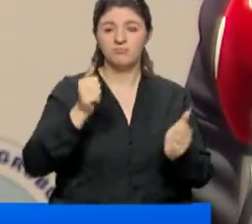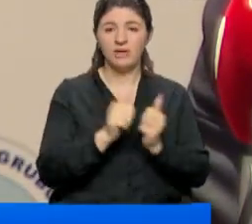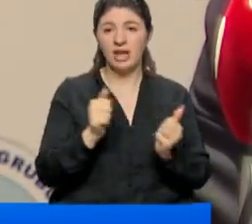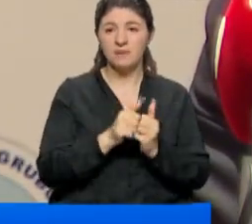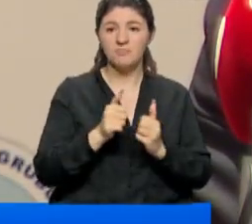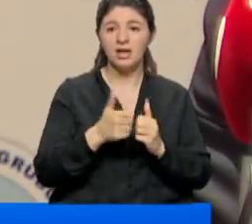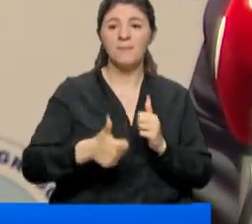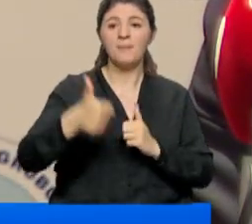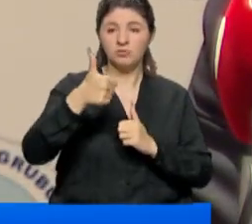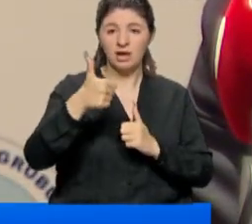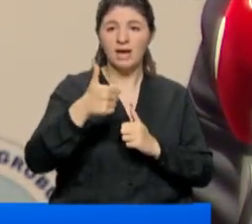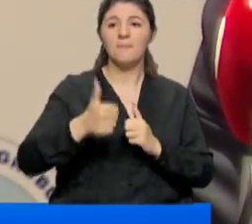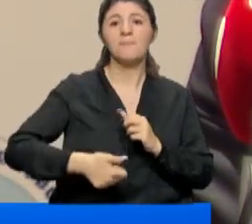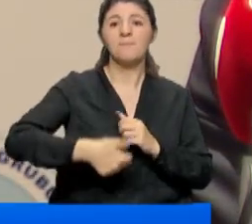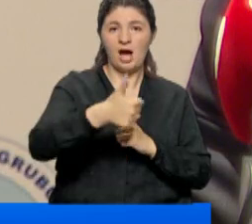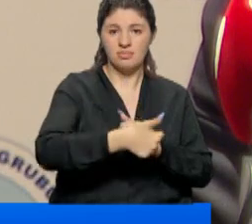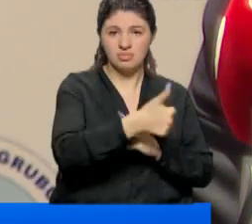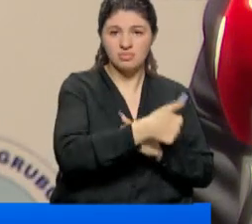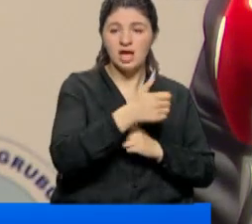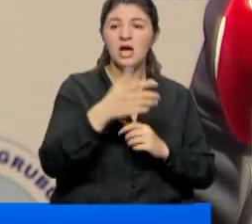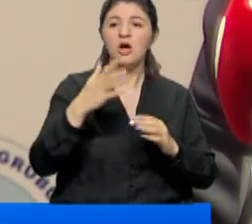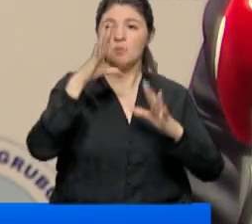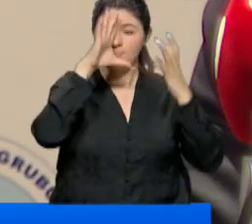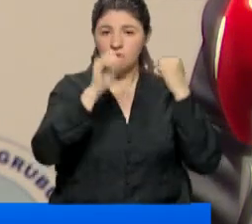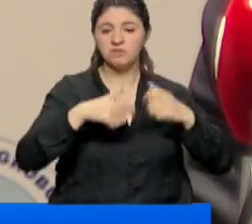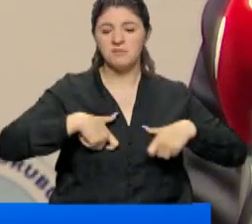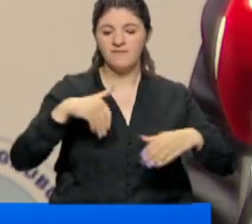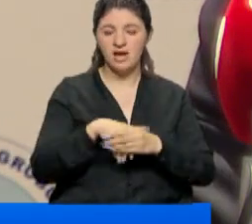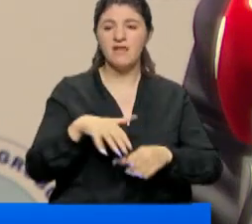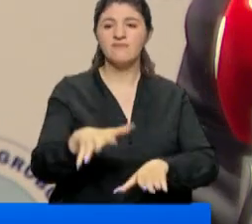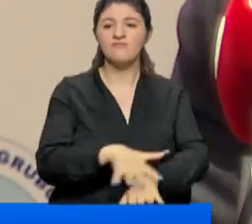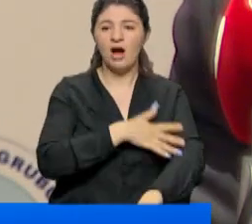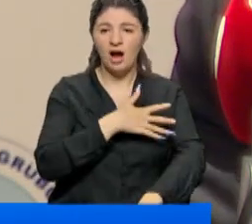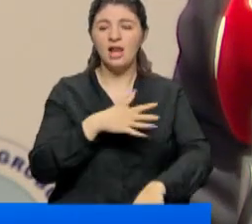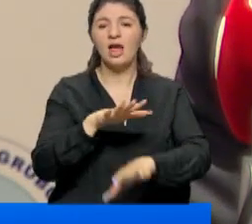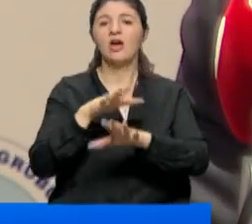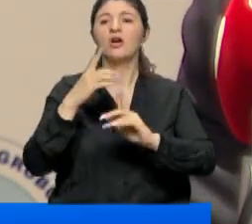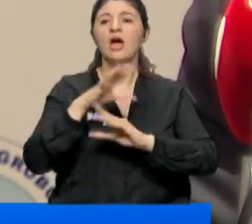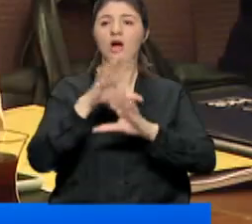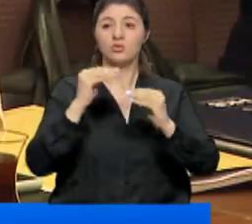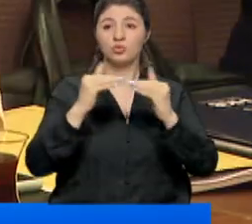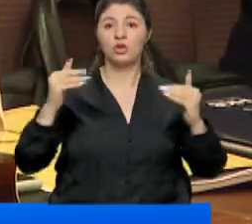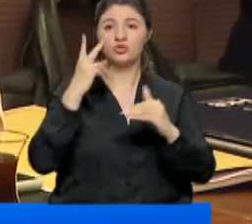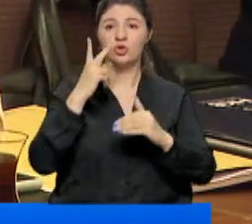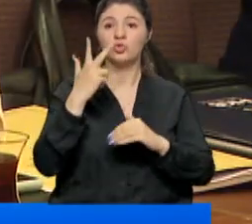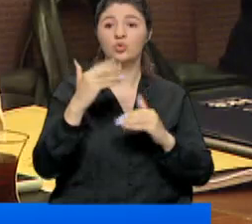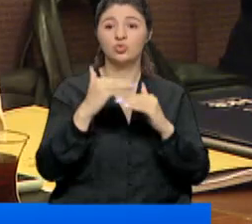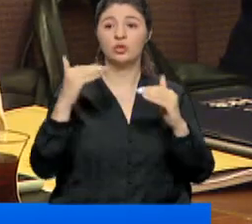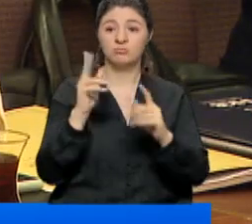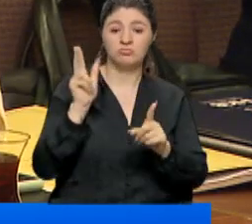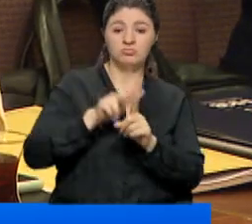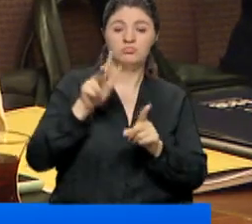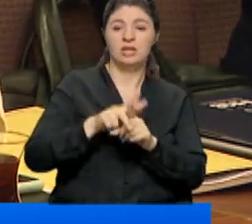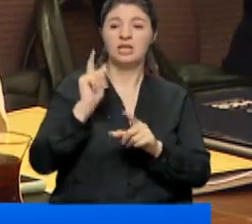birlikte Başbakan bakan büyükelçi ve milletvekili Vali belediye başkanı düzeyinde üst düzey